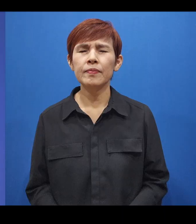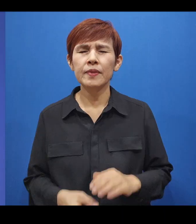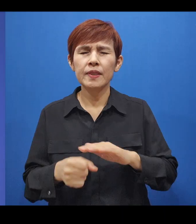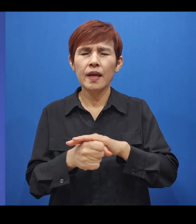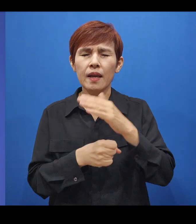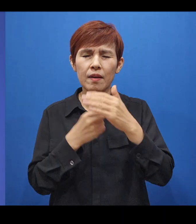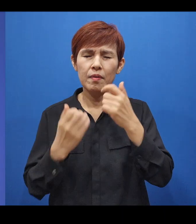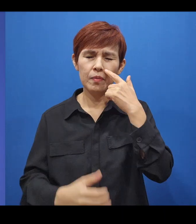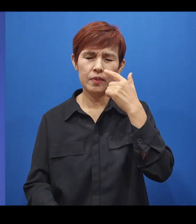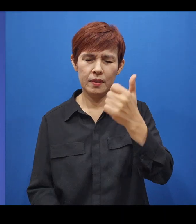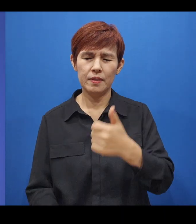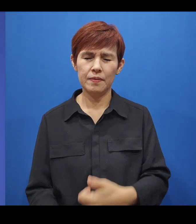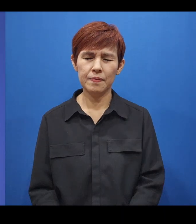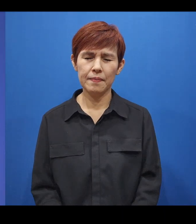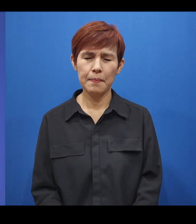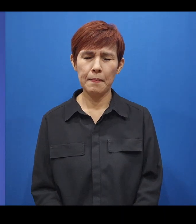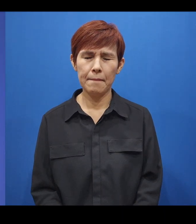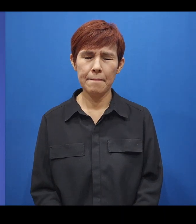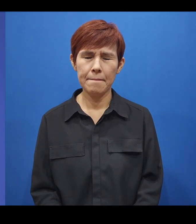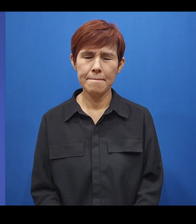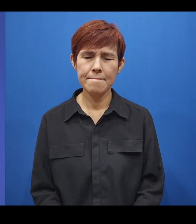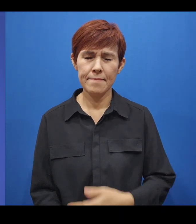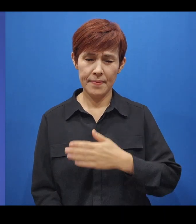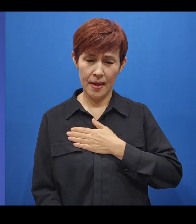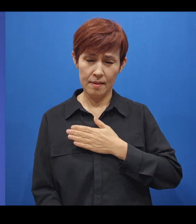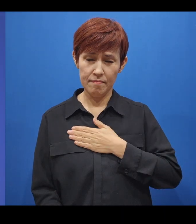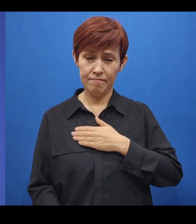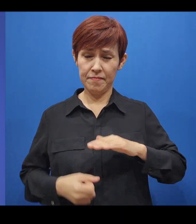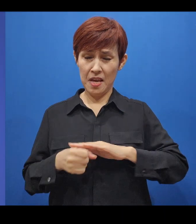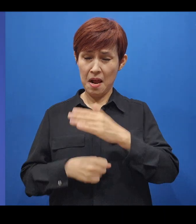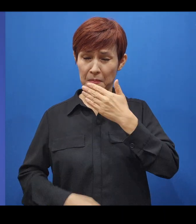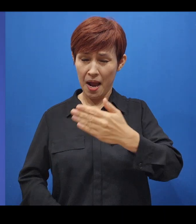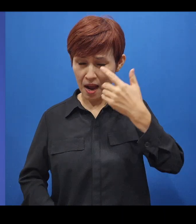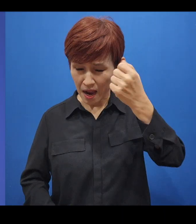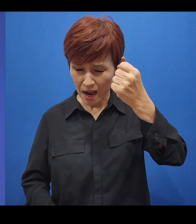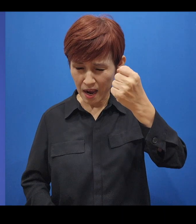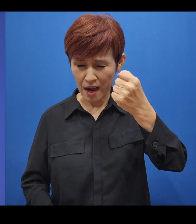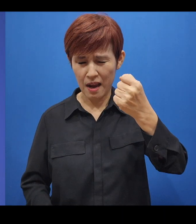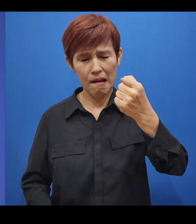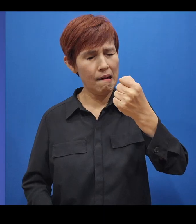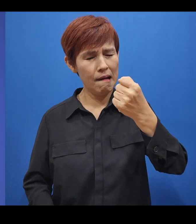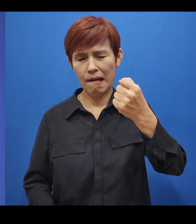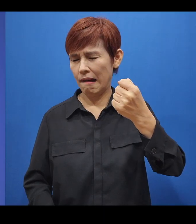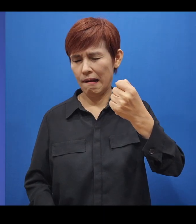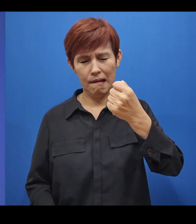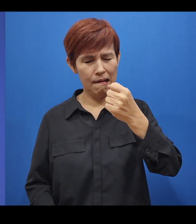사랑의 하나님 아버지, 나는 사랑할 수 있는 사람인 줄 알았습니다.